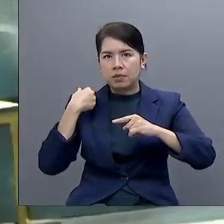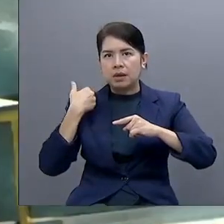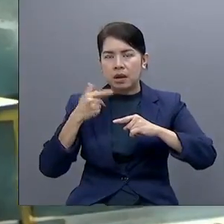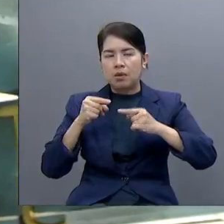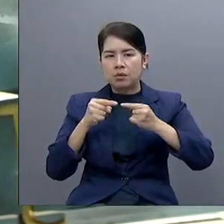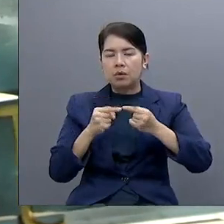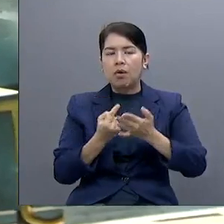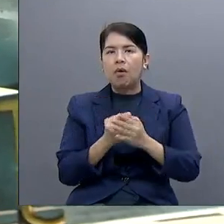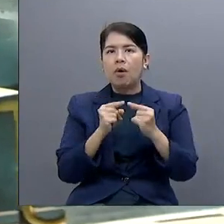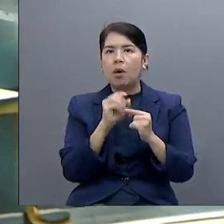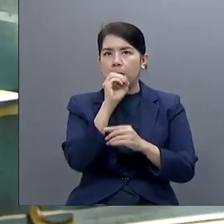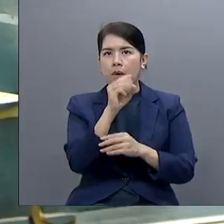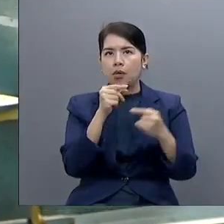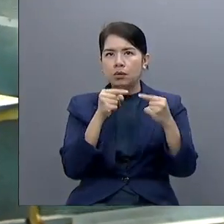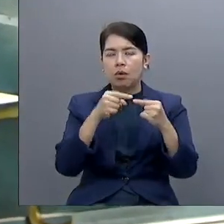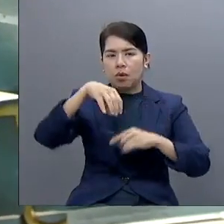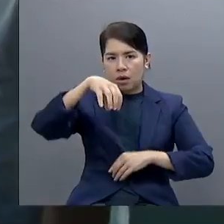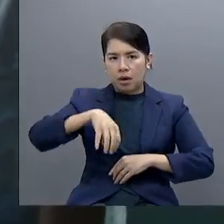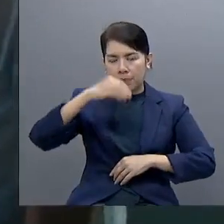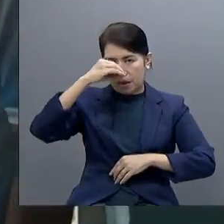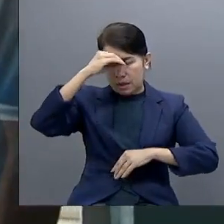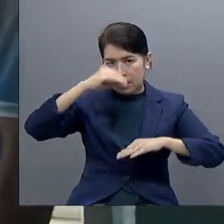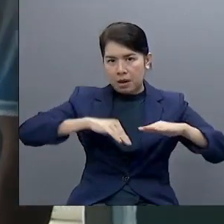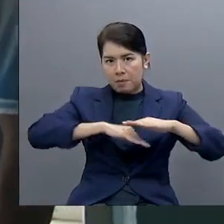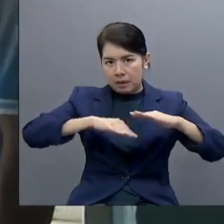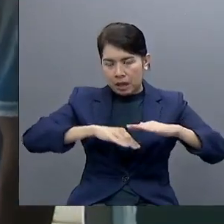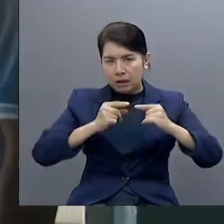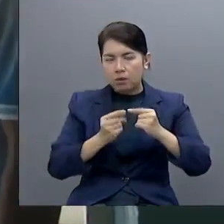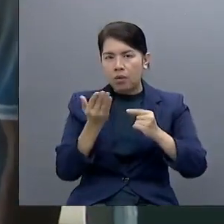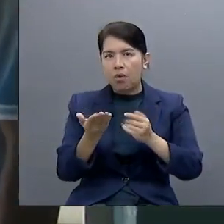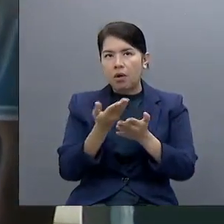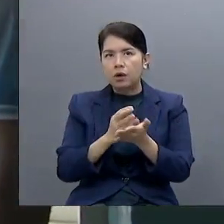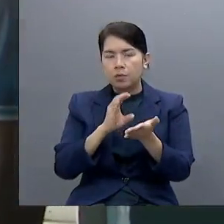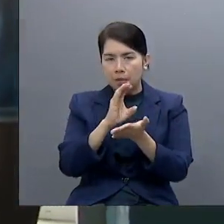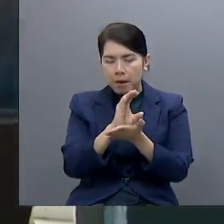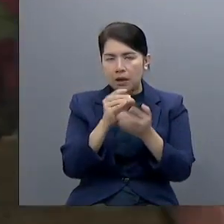พฐเพื่อของงบประมาณจัดสร้างอาคารเรียนหลังใหม่ทดแทนค่ะ